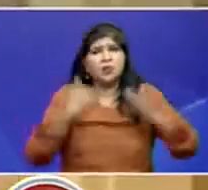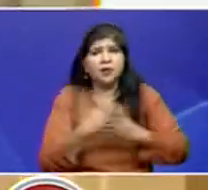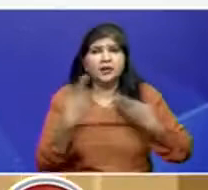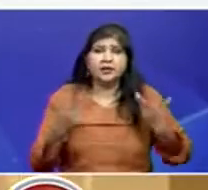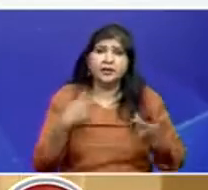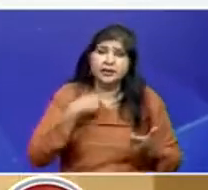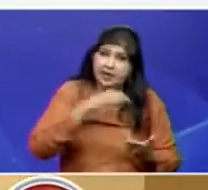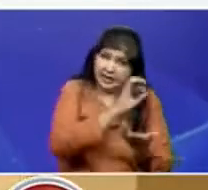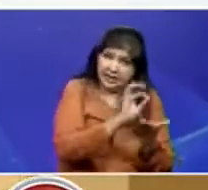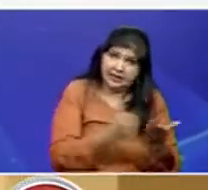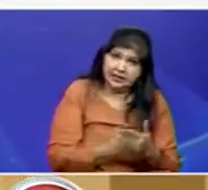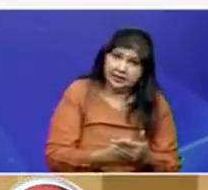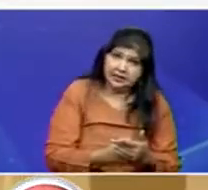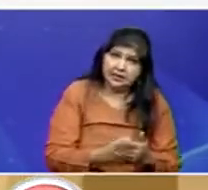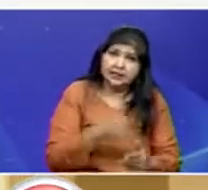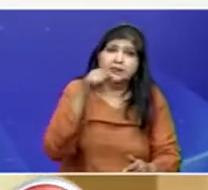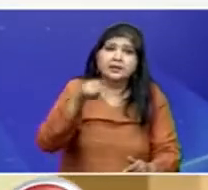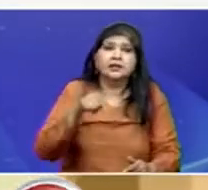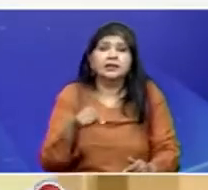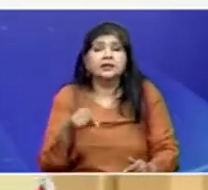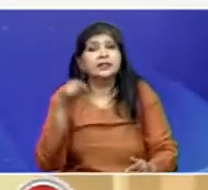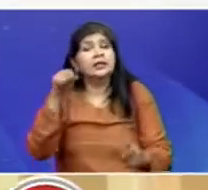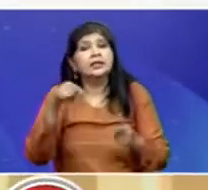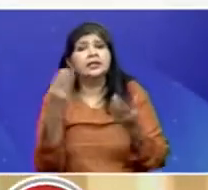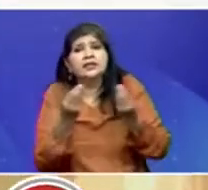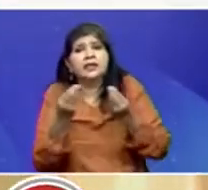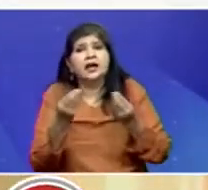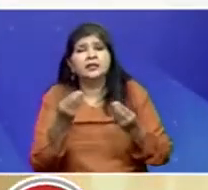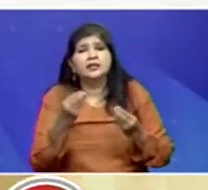यत किंचित वस्तु तत सर्वम